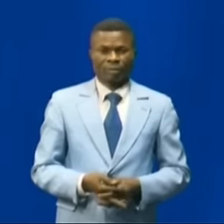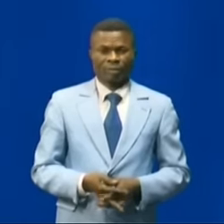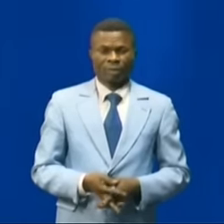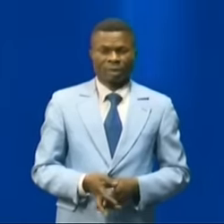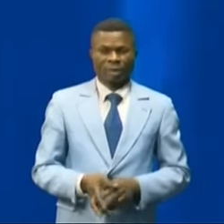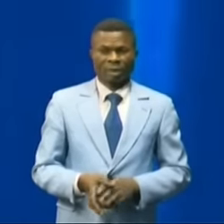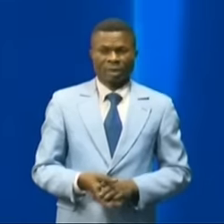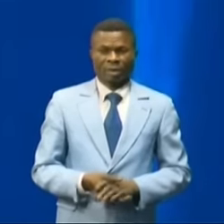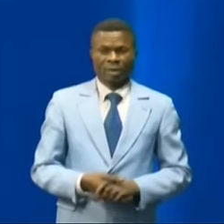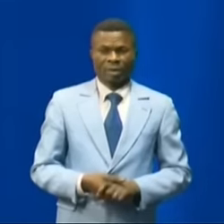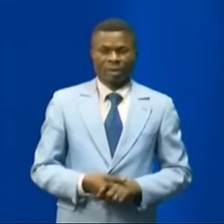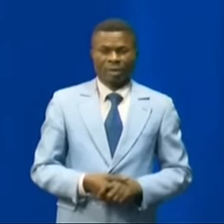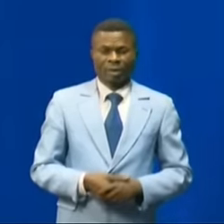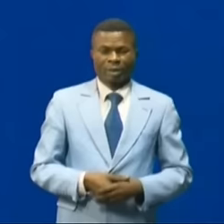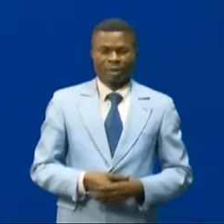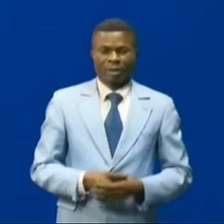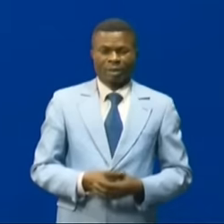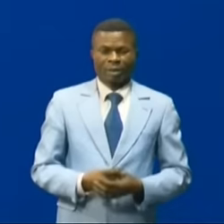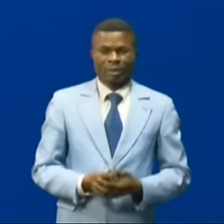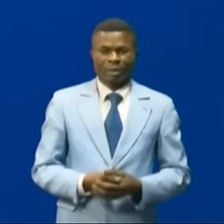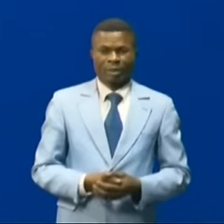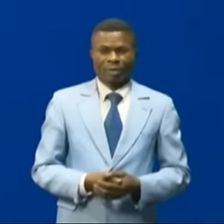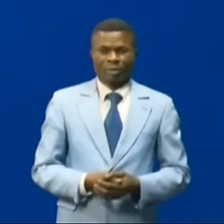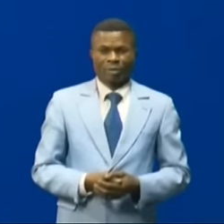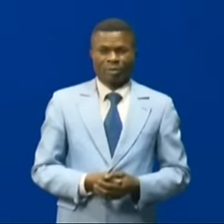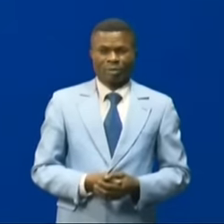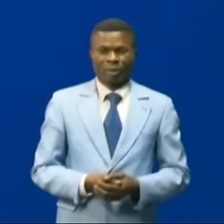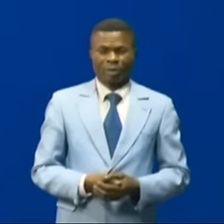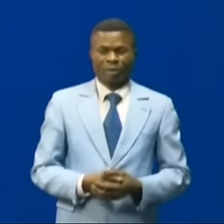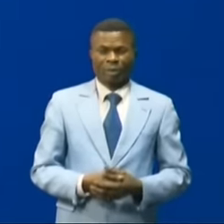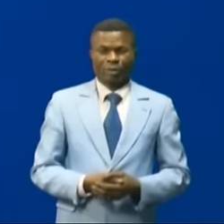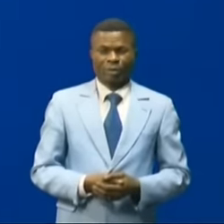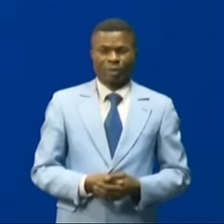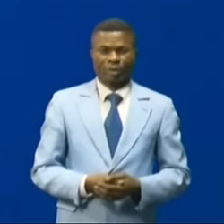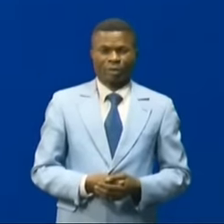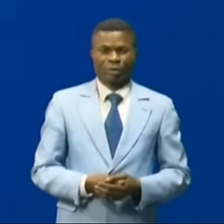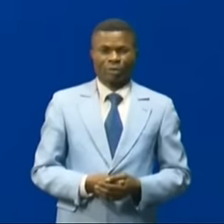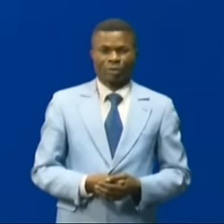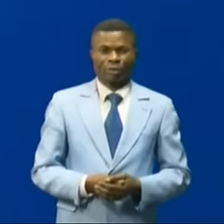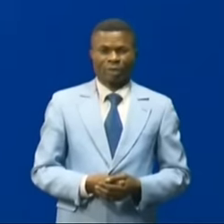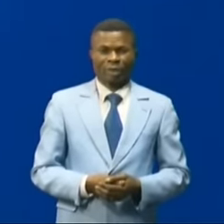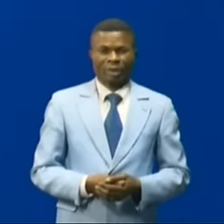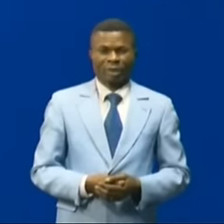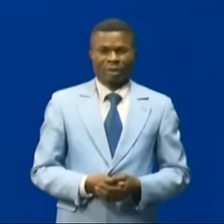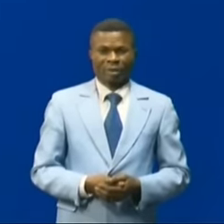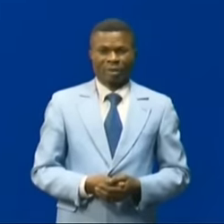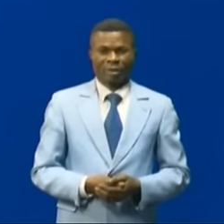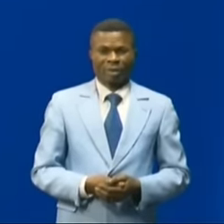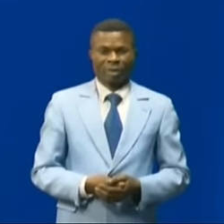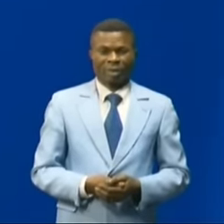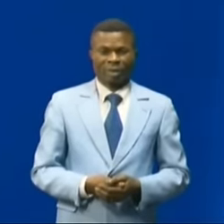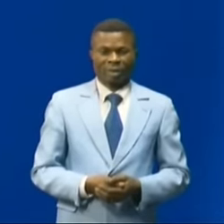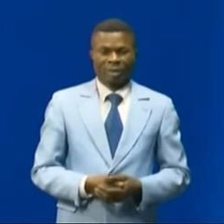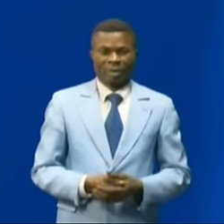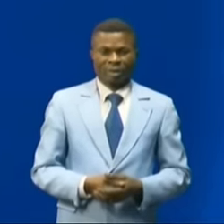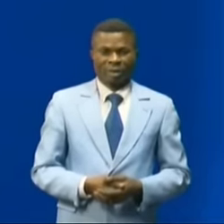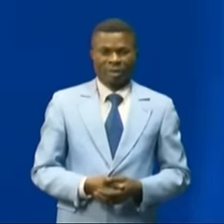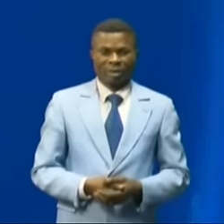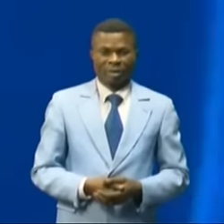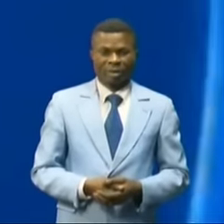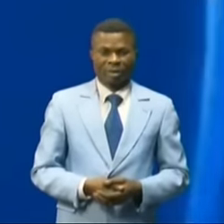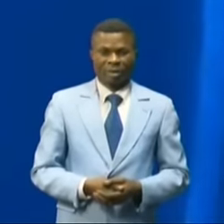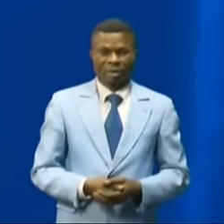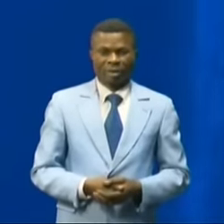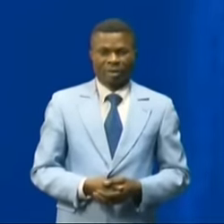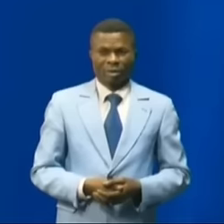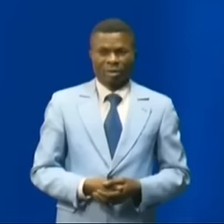de pouvoir matérialiser sa vision qui est celle de pouvoir rendre la femme congolaise autonome pour qu'elle soit actrice du développement de notre pays.